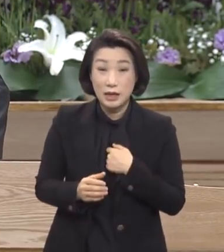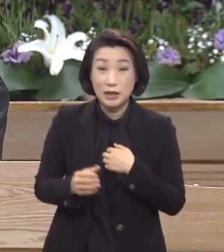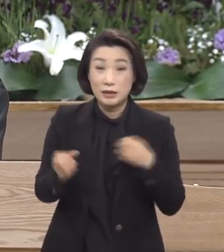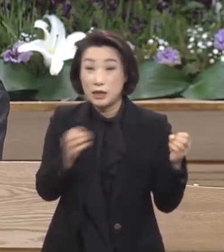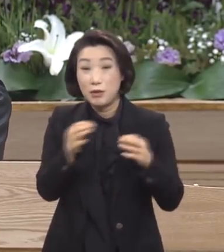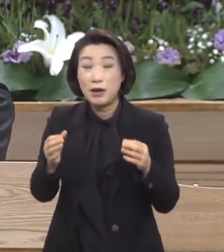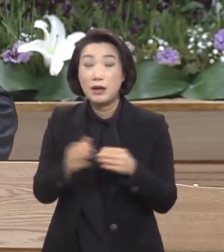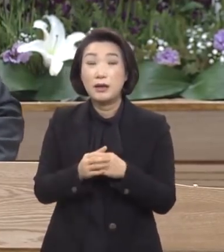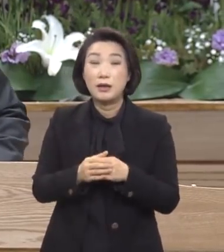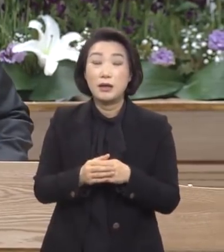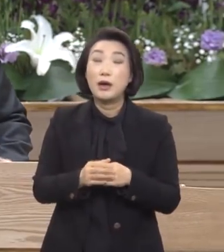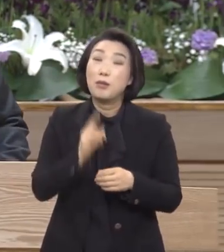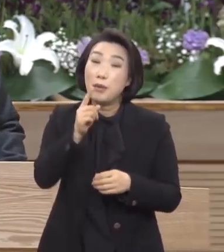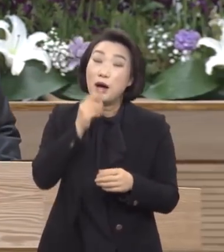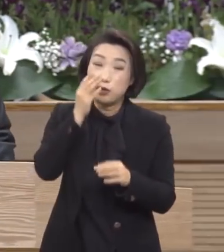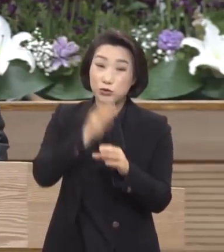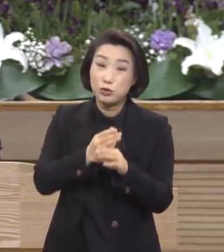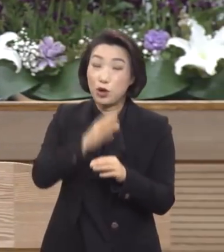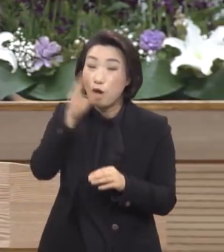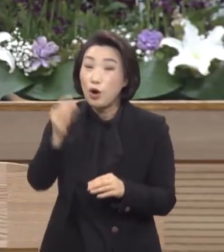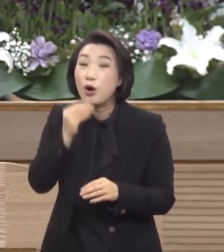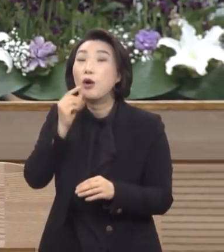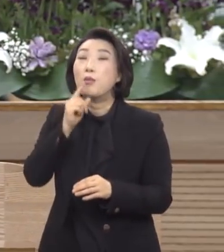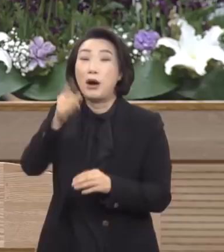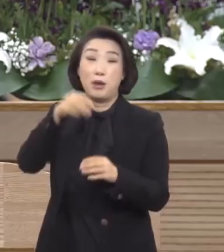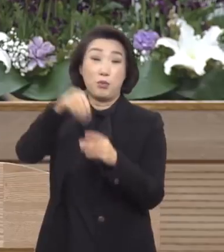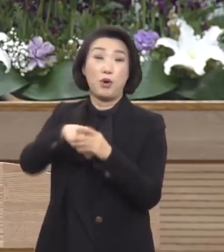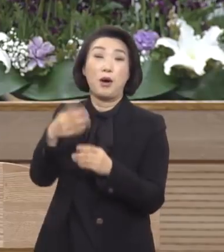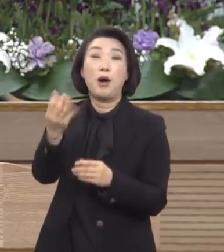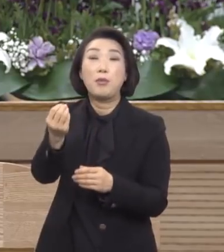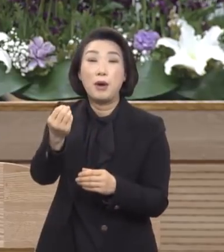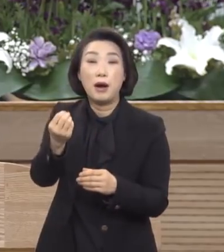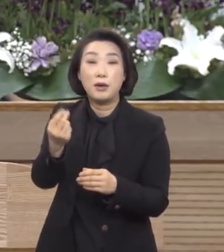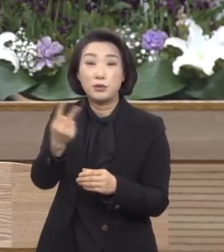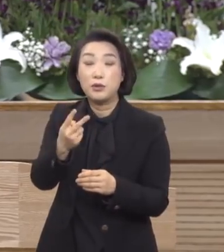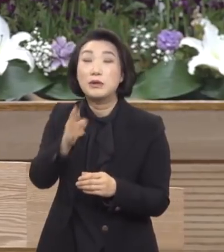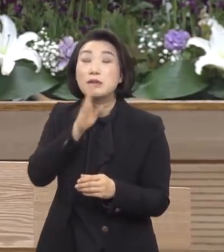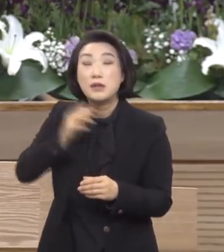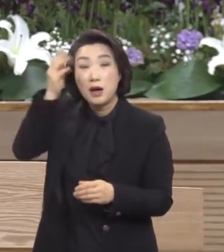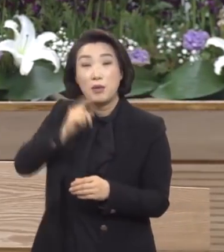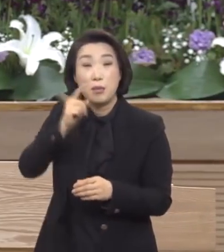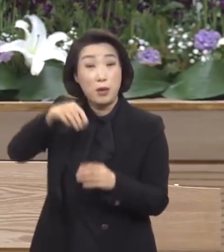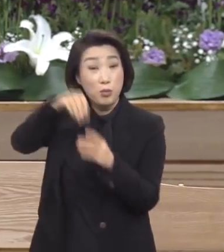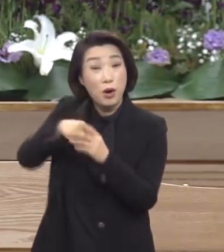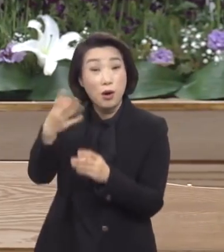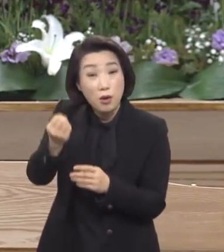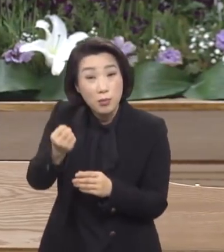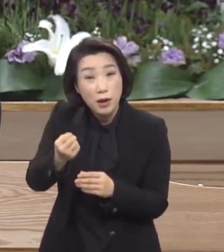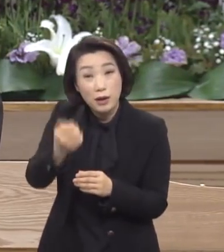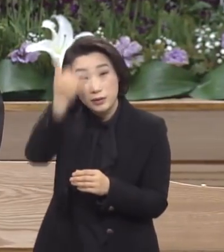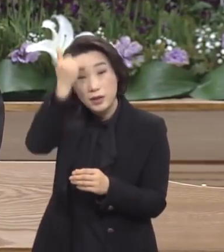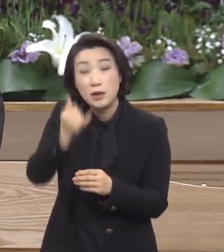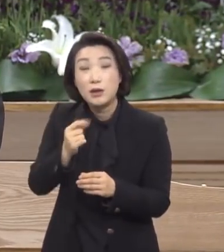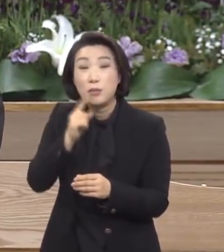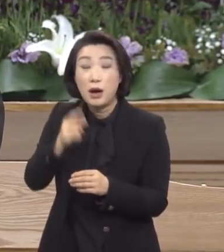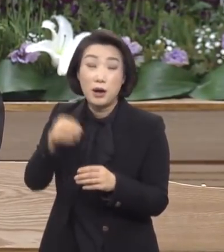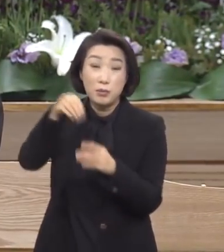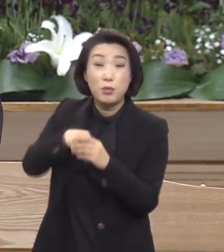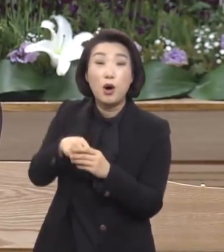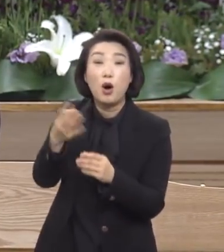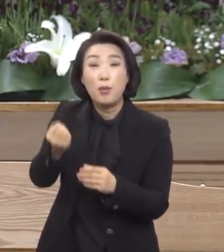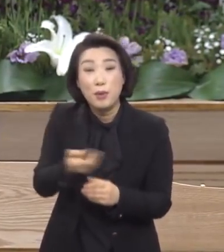있어, 얼마나 신령한 말이 있어, 얼마나 덕 있는 말이 있는가 판단 한번 해봐.